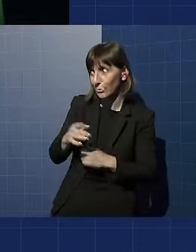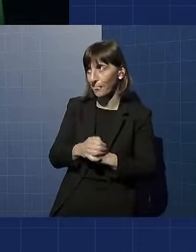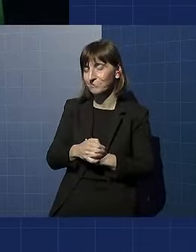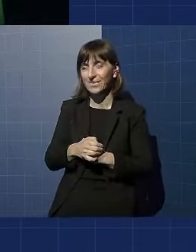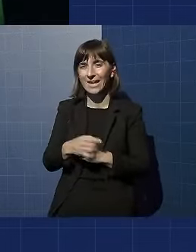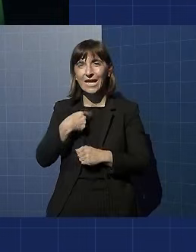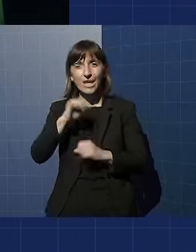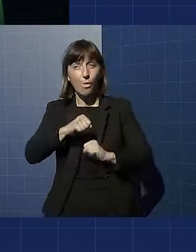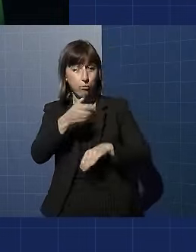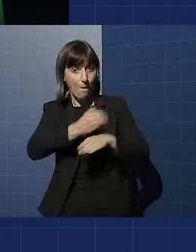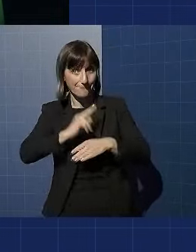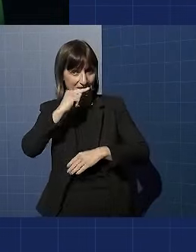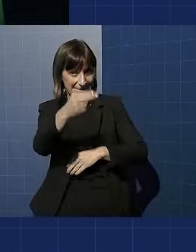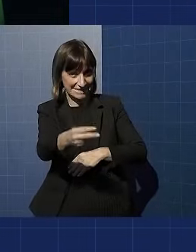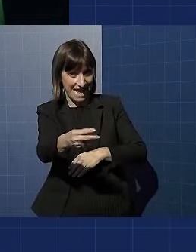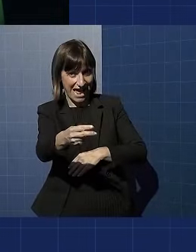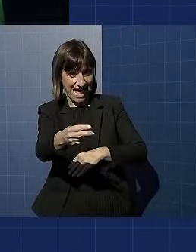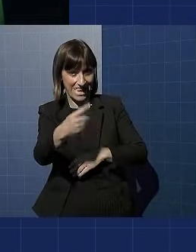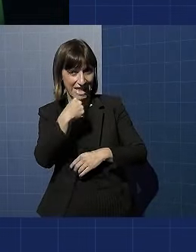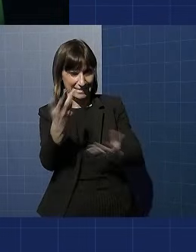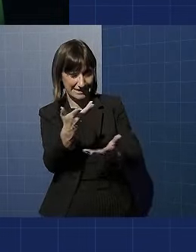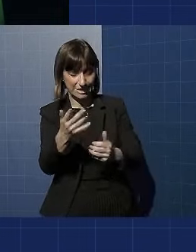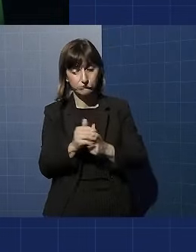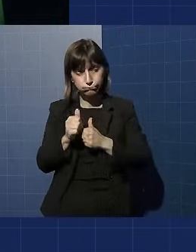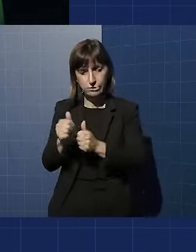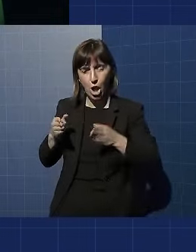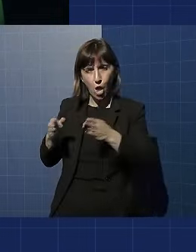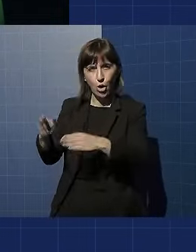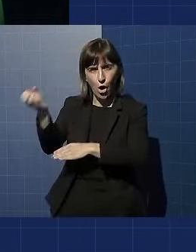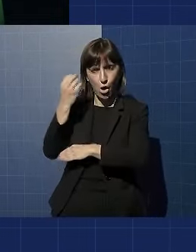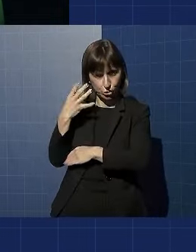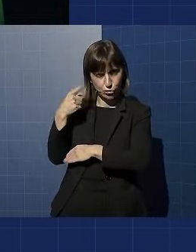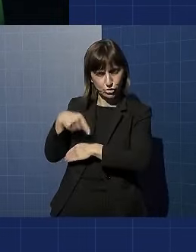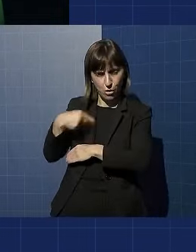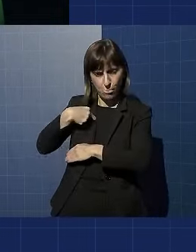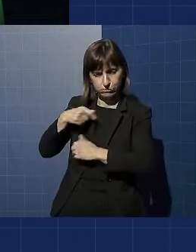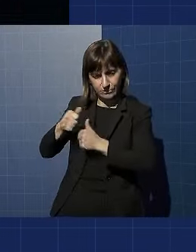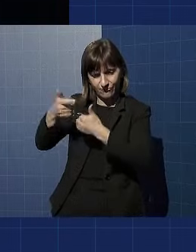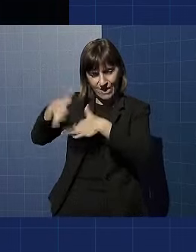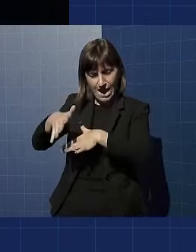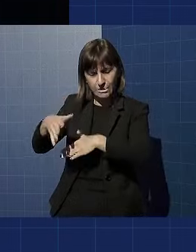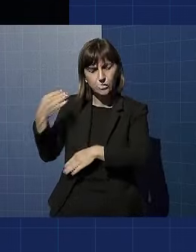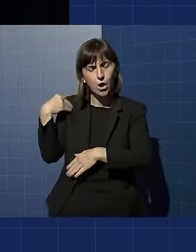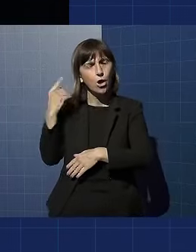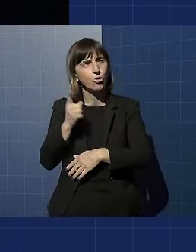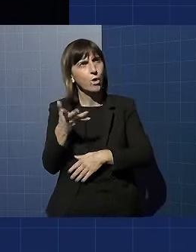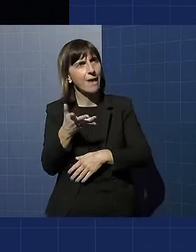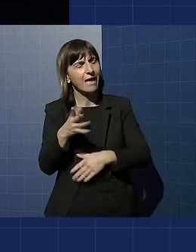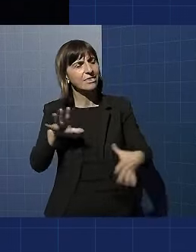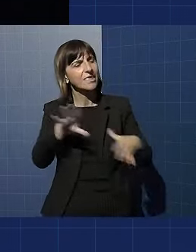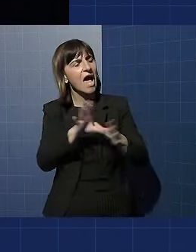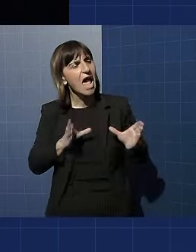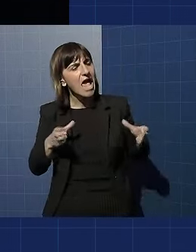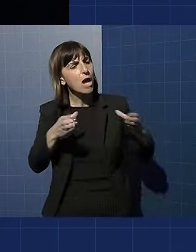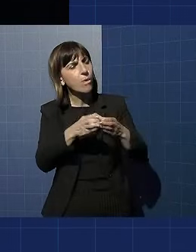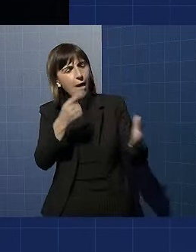che quando seguì il corso dell'International Space University, chiesero quale potesse essere l'equipaggio ideale per un